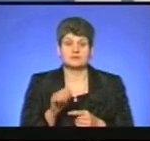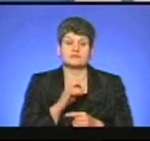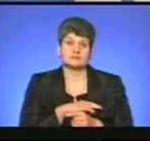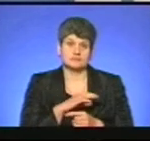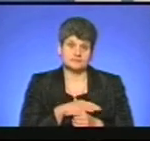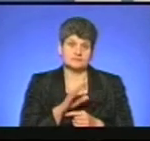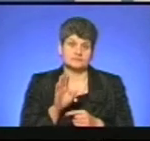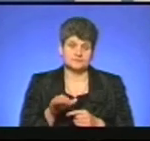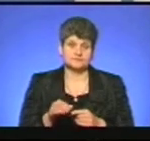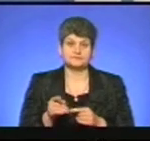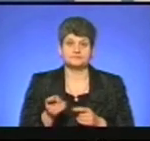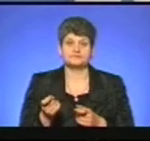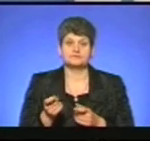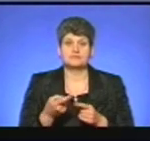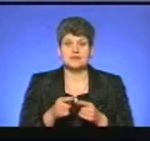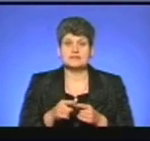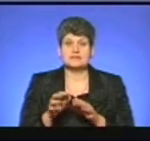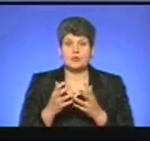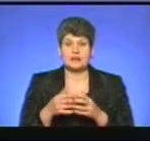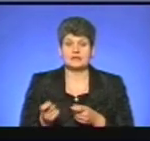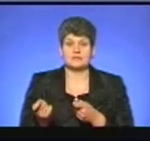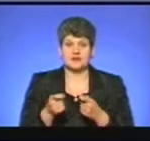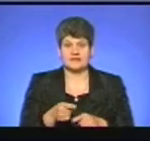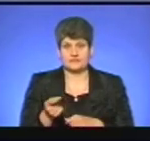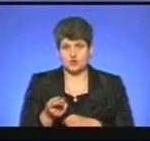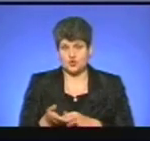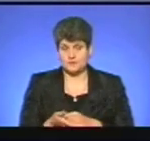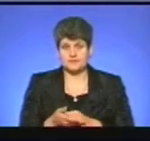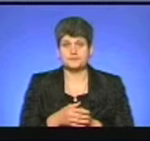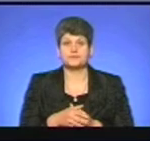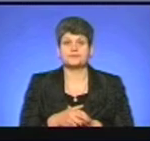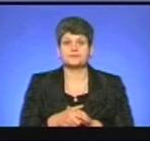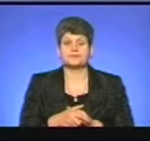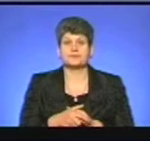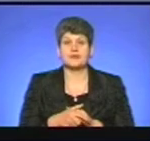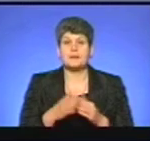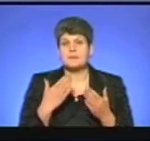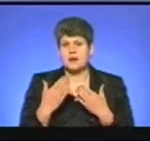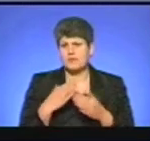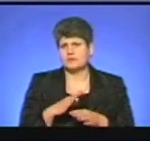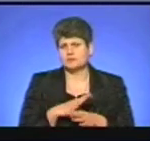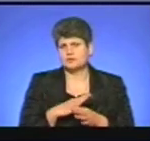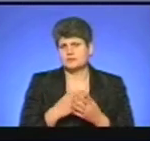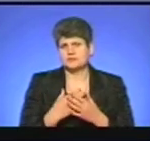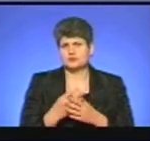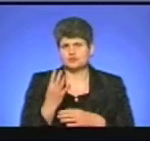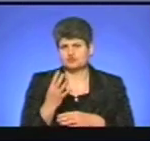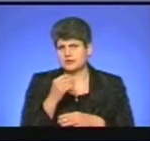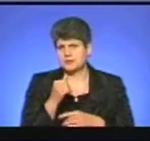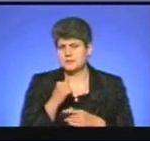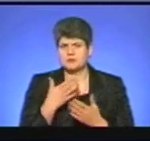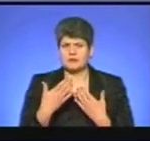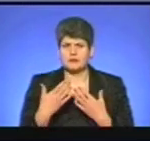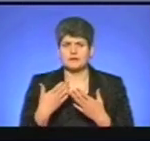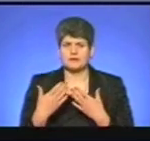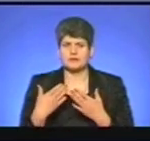привезли київську ковзанку. Так, ми це обладнання привезли до Тернополя. Перемовини йшли десь близько 4 місяців.